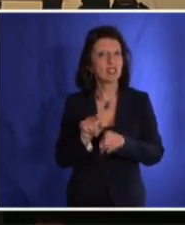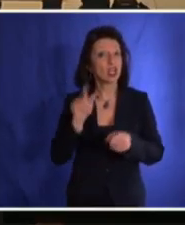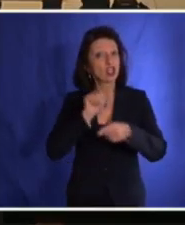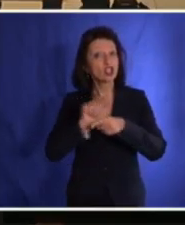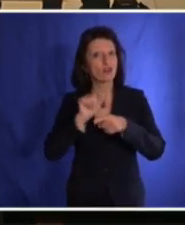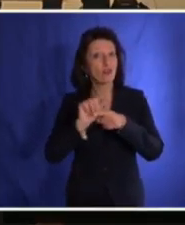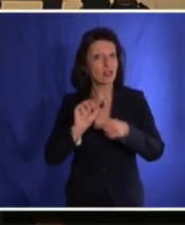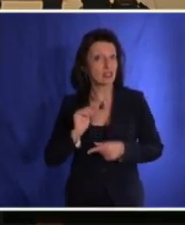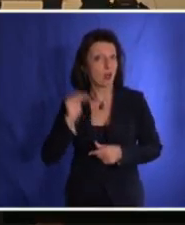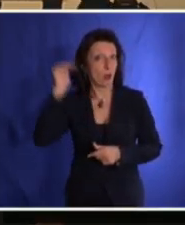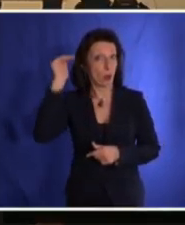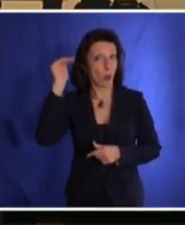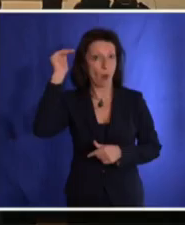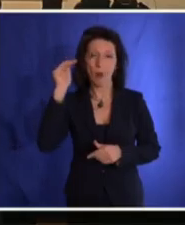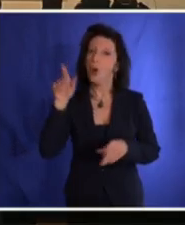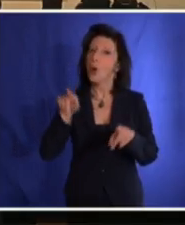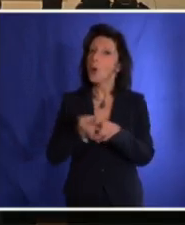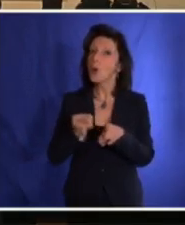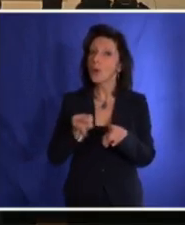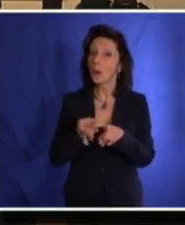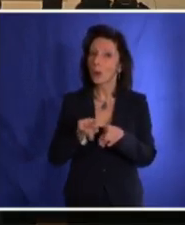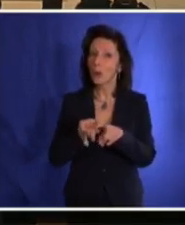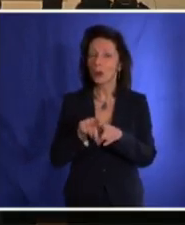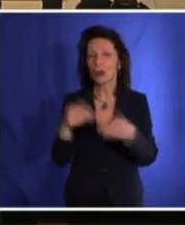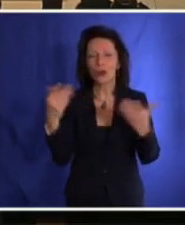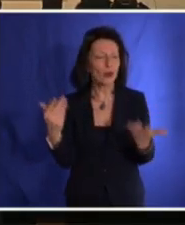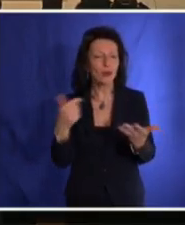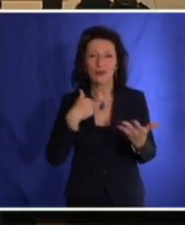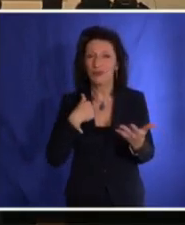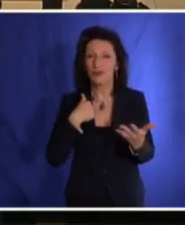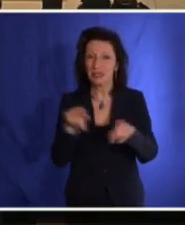und ich so gewohnt. Und da ist es uns